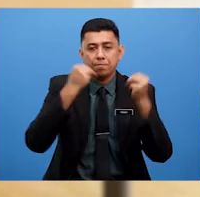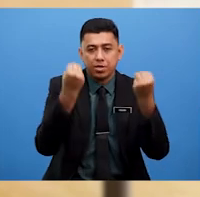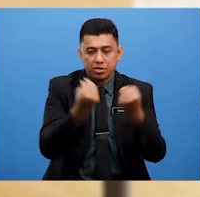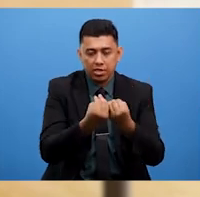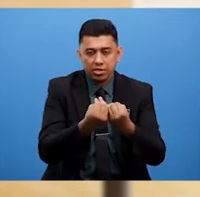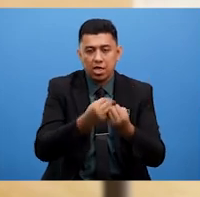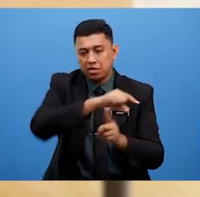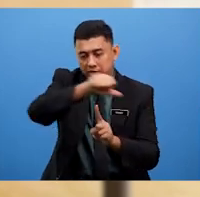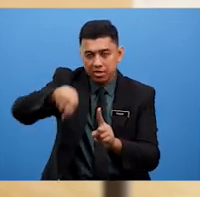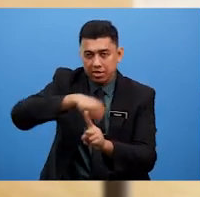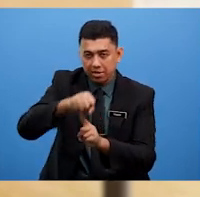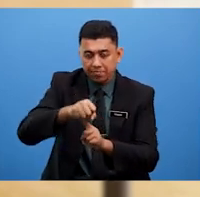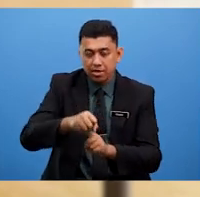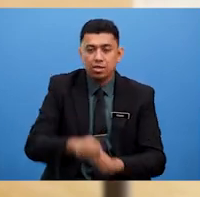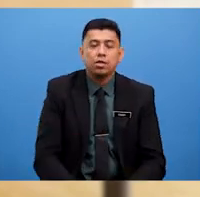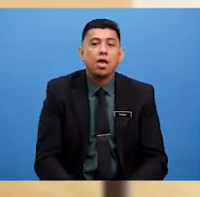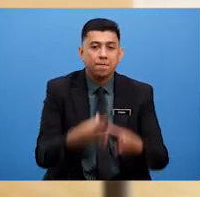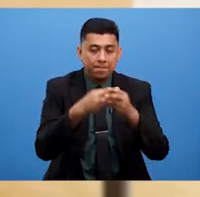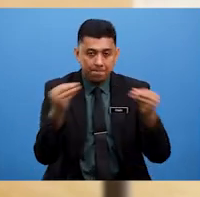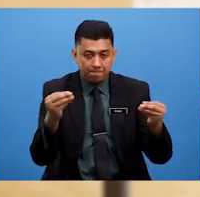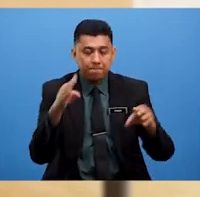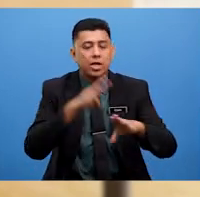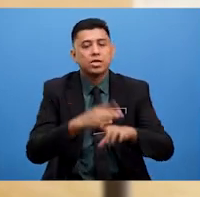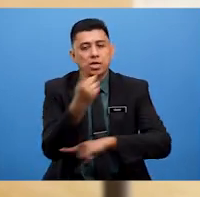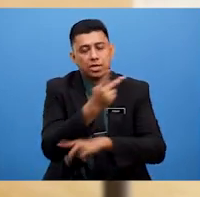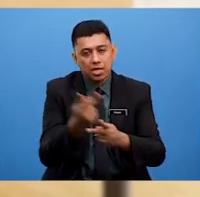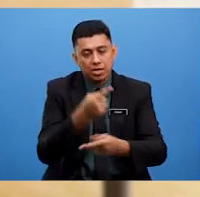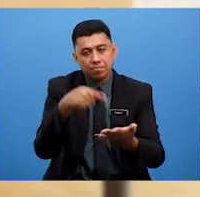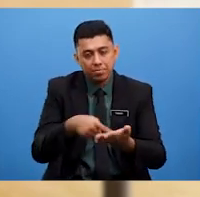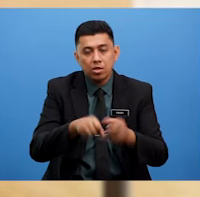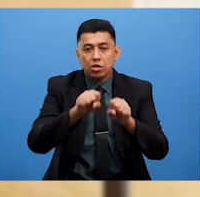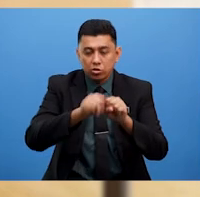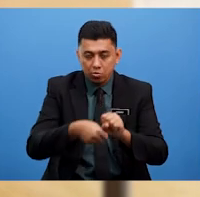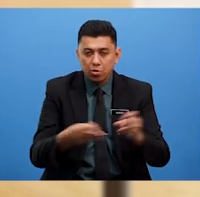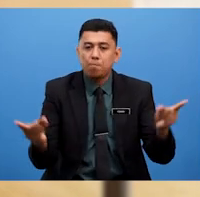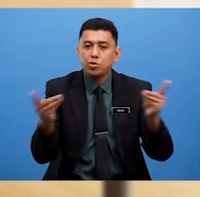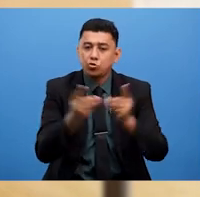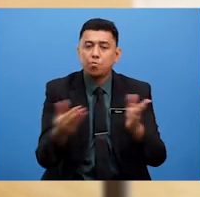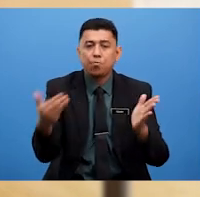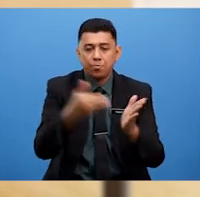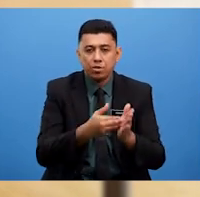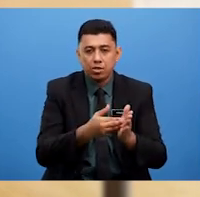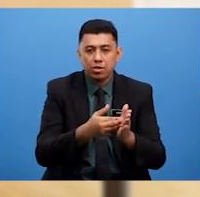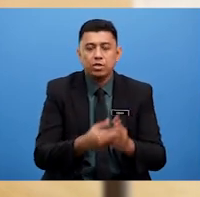yang memerlukan. Sekian daripada cikgu pada kali ini. Semoga kita berjumpa